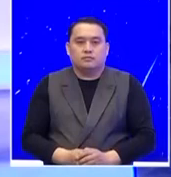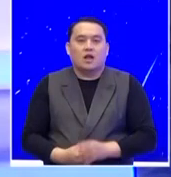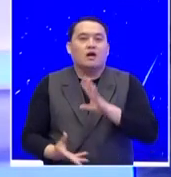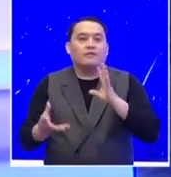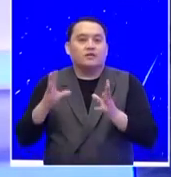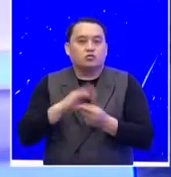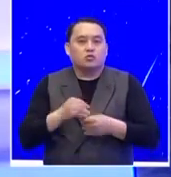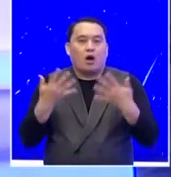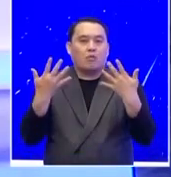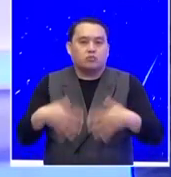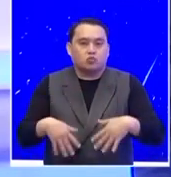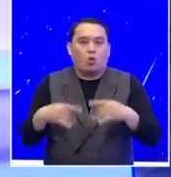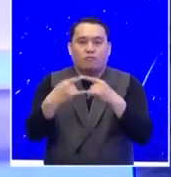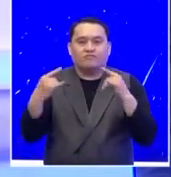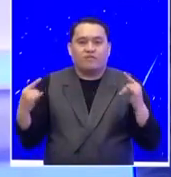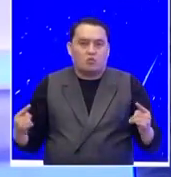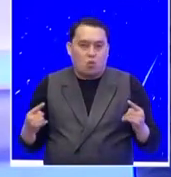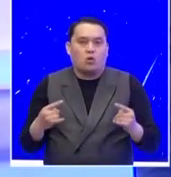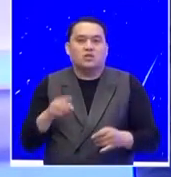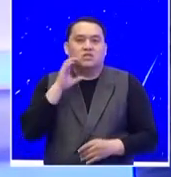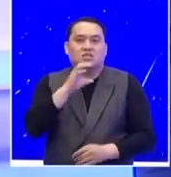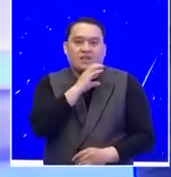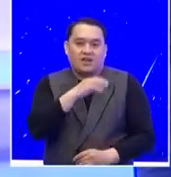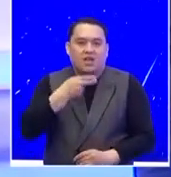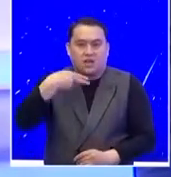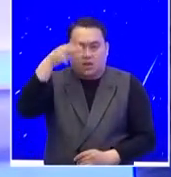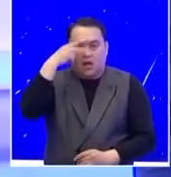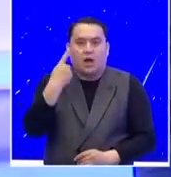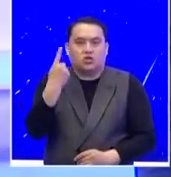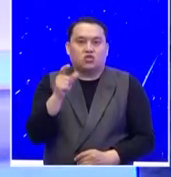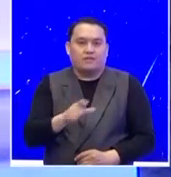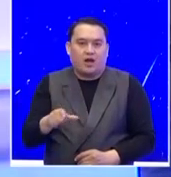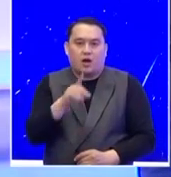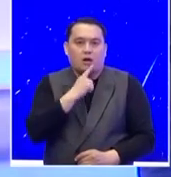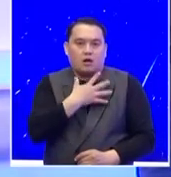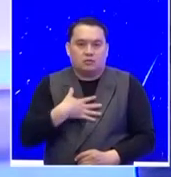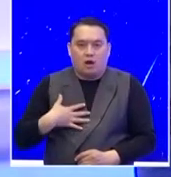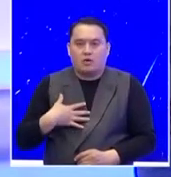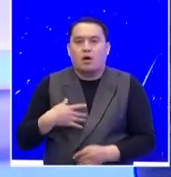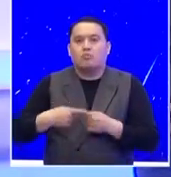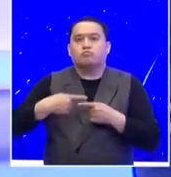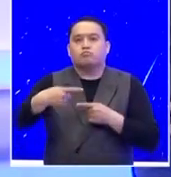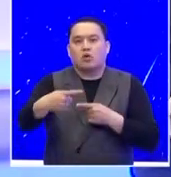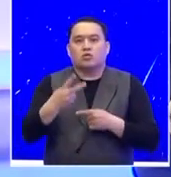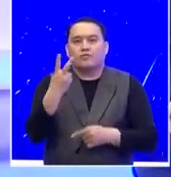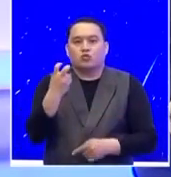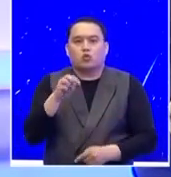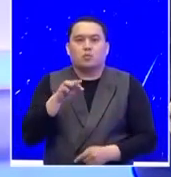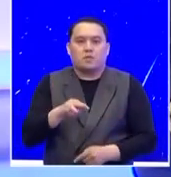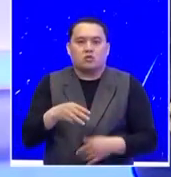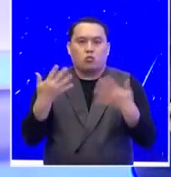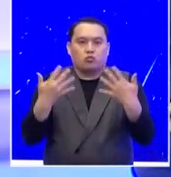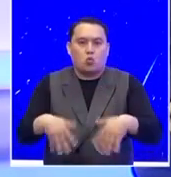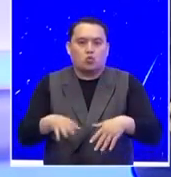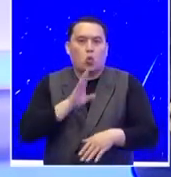В результате обрушения автомобильного моста на севере Италии пострадал один человек. Конструкция протяженностью около 200 метров